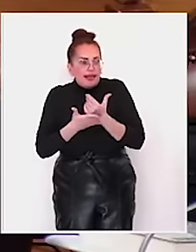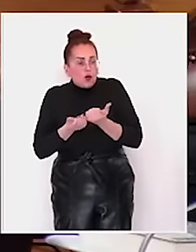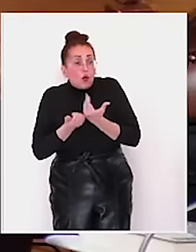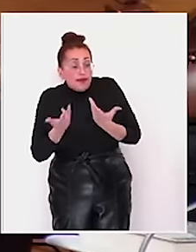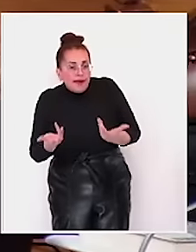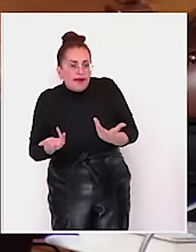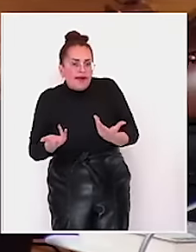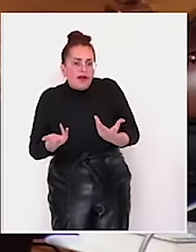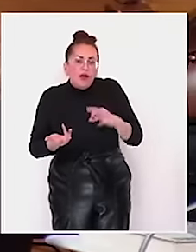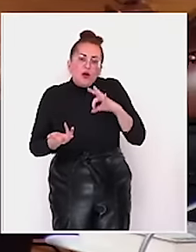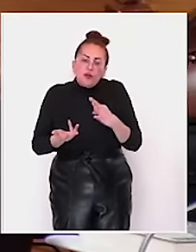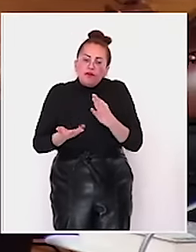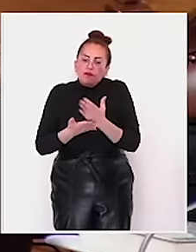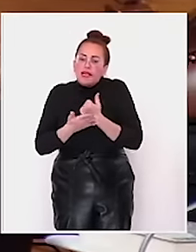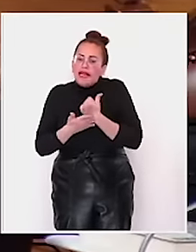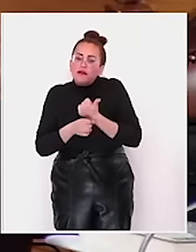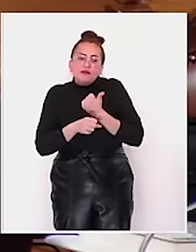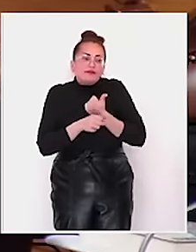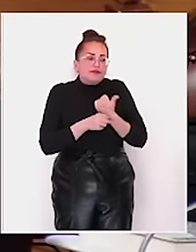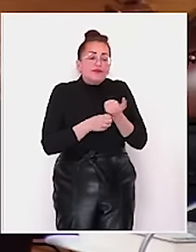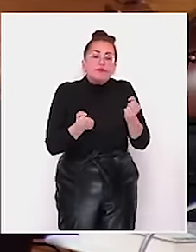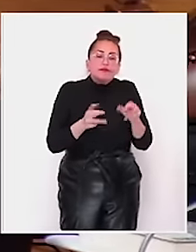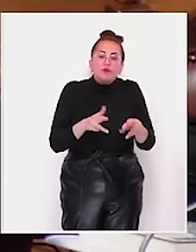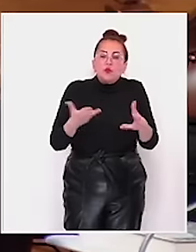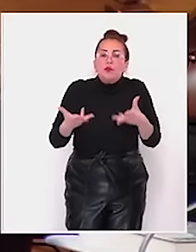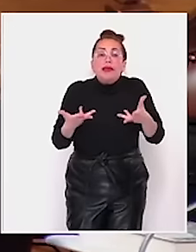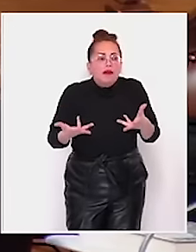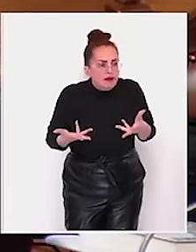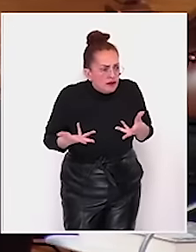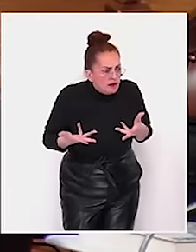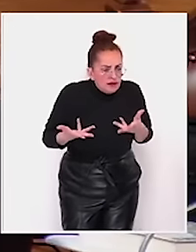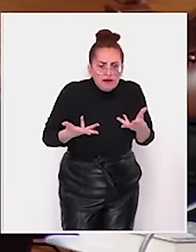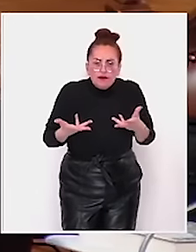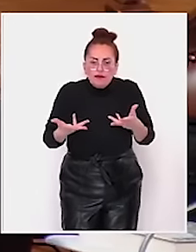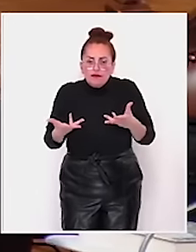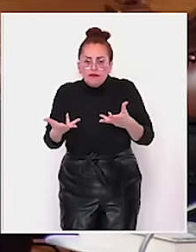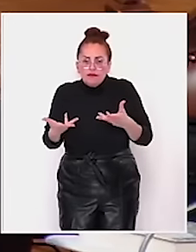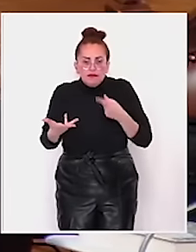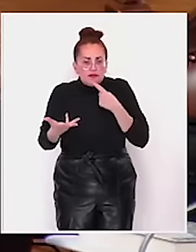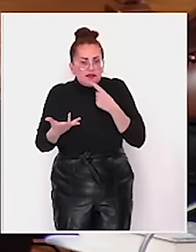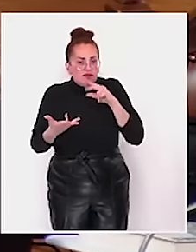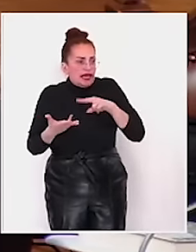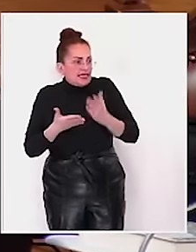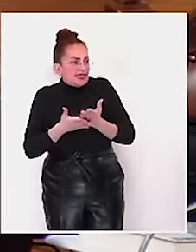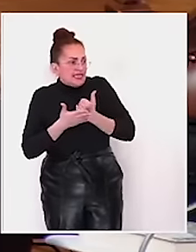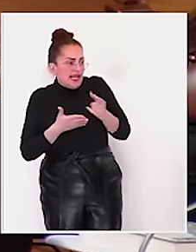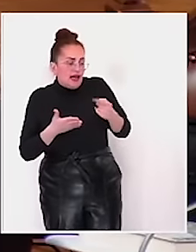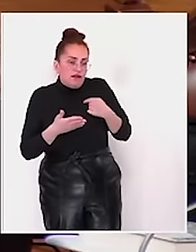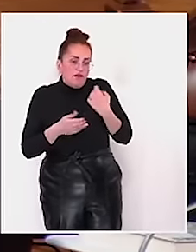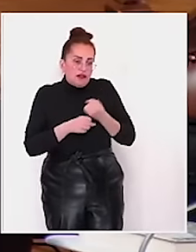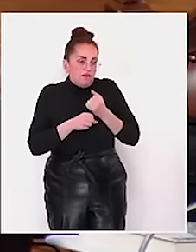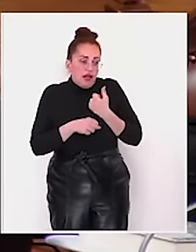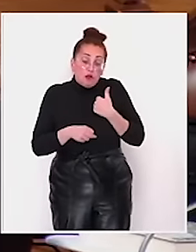salaire annuel brut, mais bon, on a du mal à partir de là à savoir à combien vont être payés ces gens-là pour faire un boulot qui n'est pas